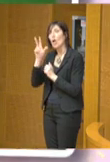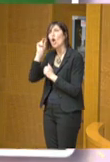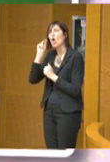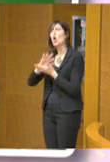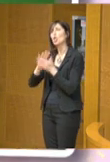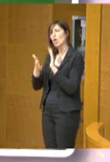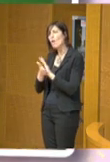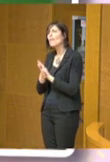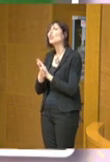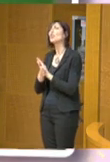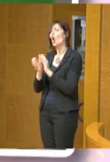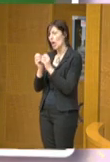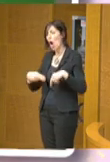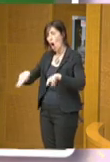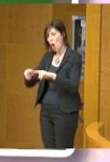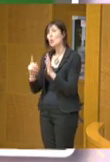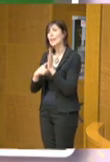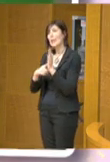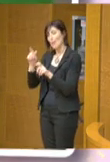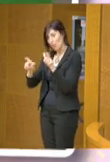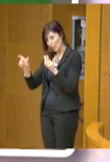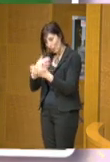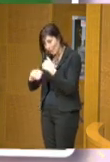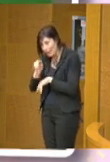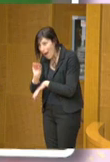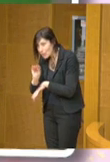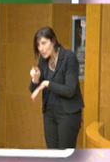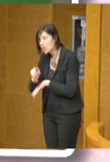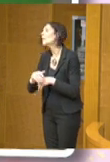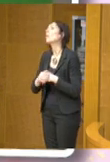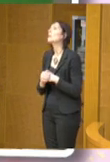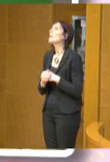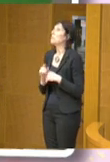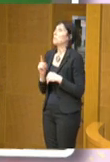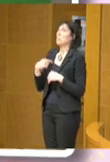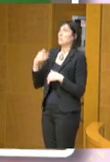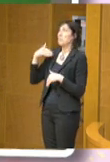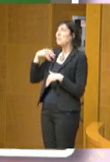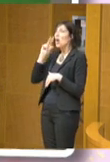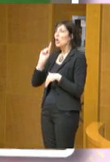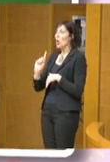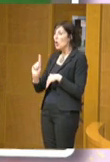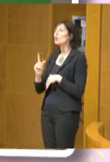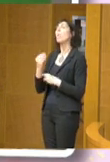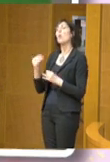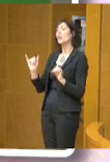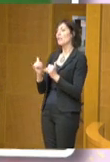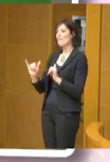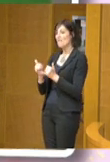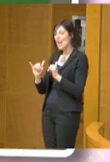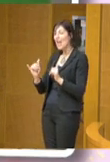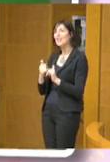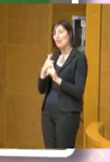Conosci la Convenzione delle Nazioni Unite sui diritti delle persone con disabilità? Sinceramente non la conoscevo, però è stato molto